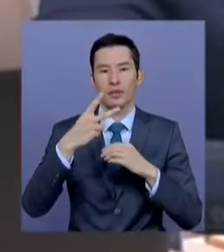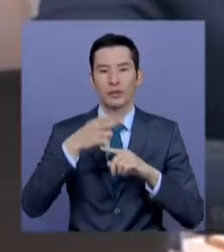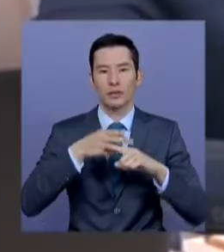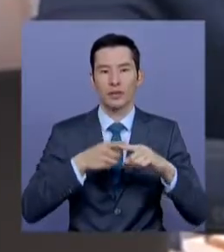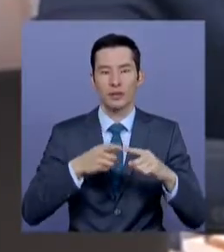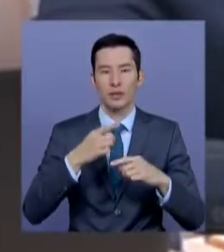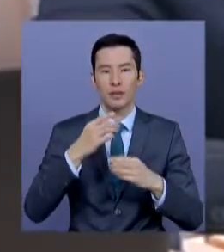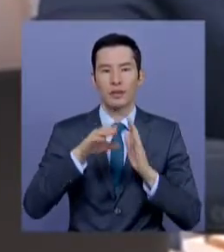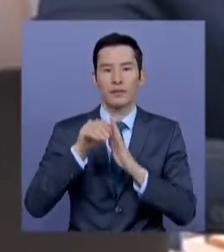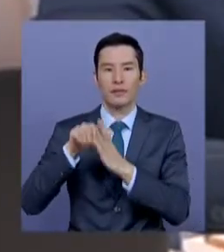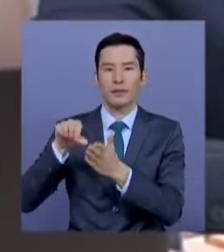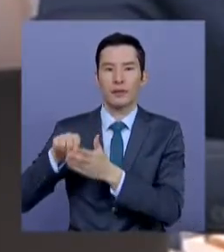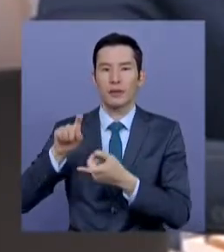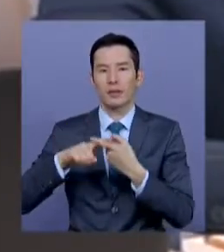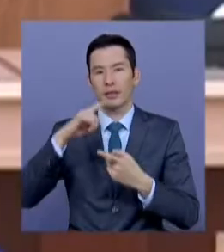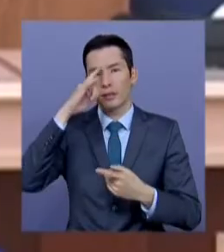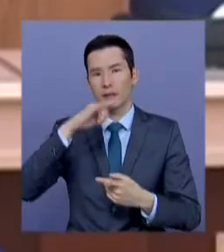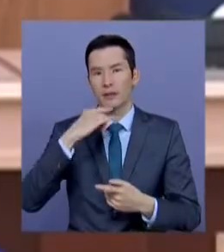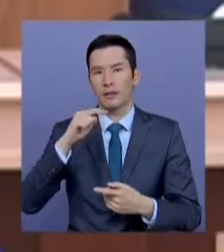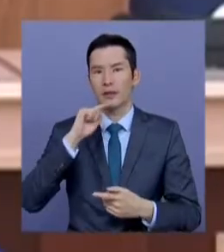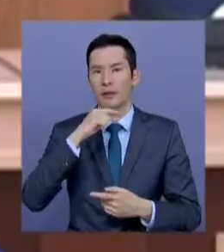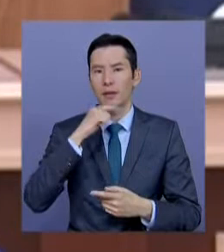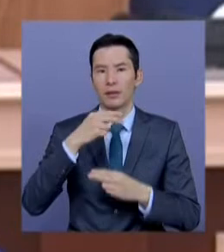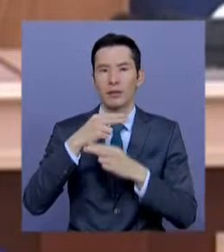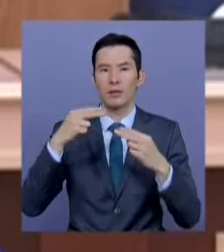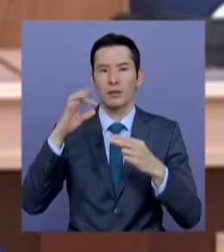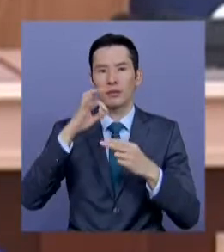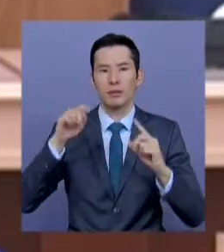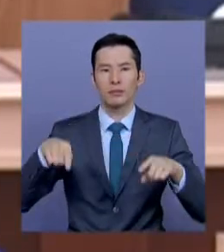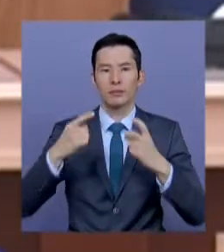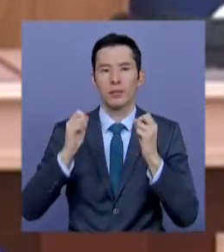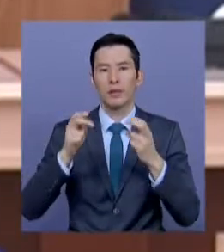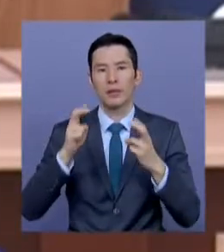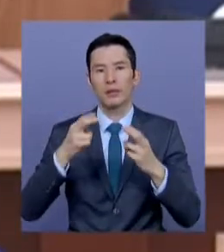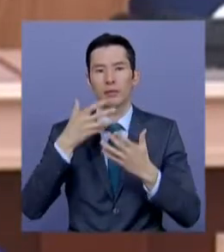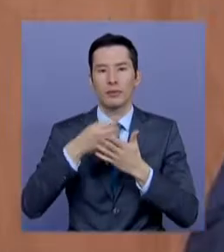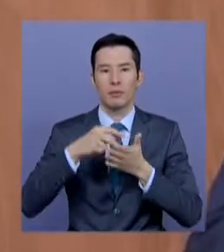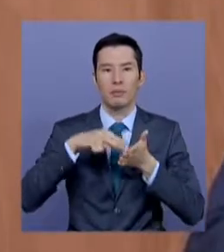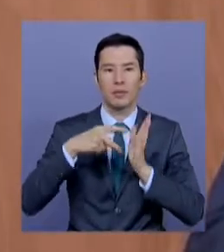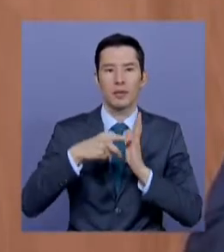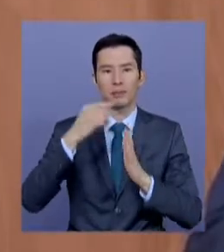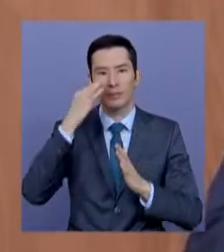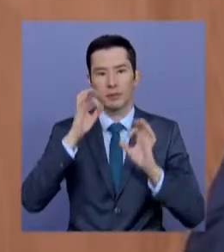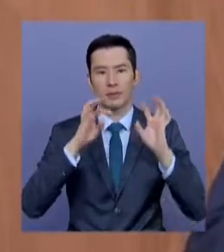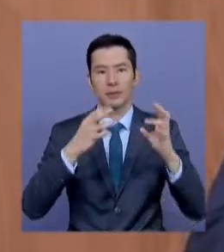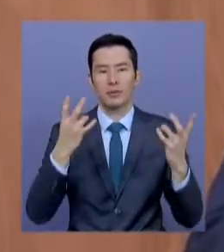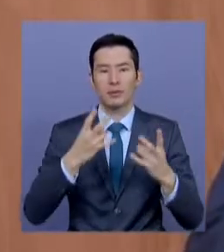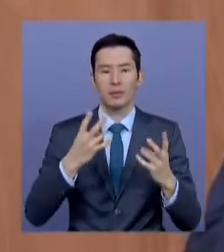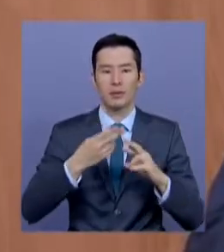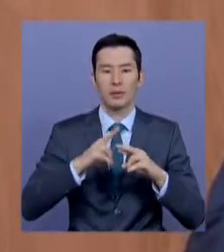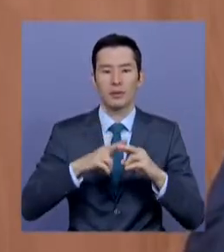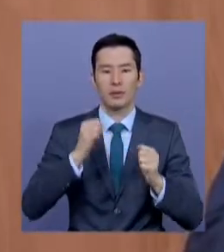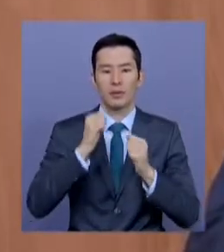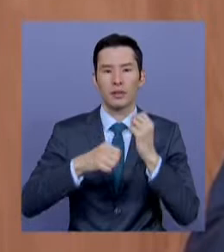кандидаттарға Қазақстанның әлеуметтік экономикалық жаңғыру тақырыбы беріліп, оны қатысушылар әрі қарай өрбітуі тиіс. Екінші турда жүргізушілердің